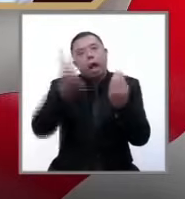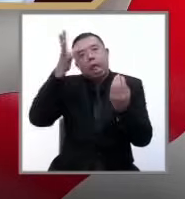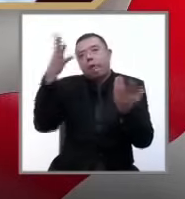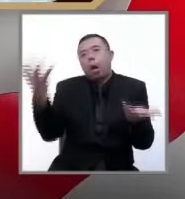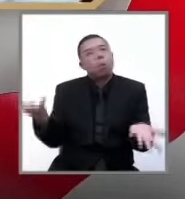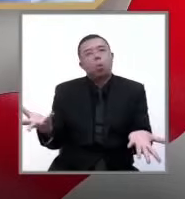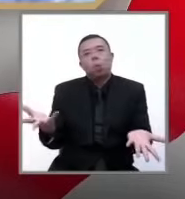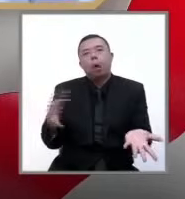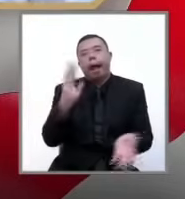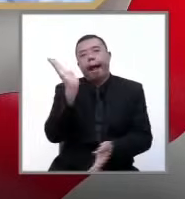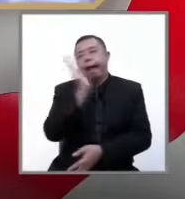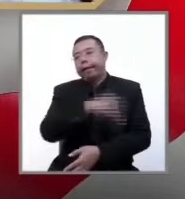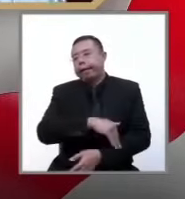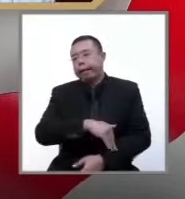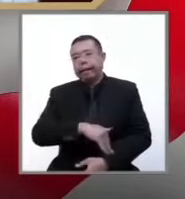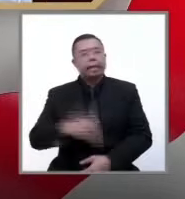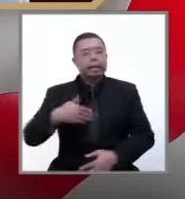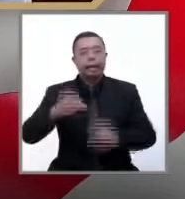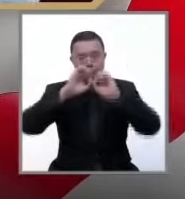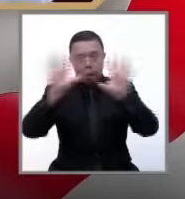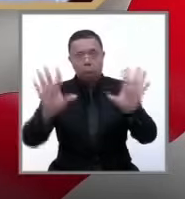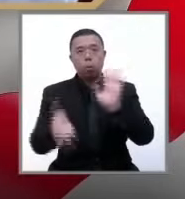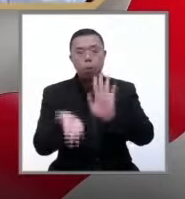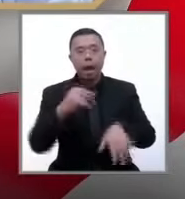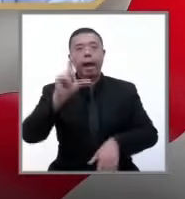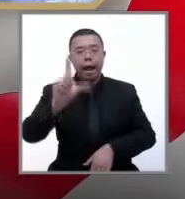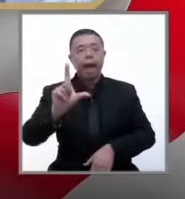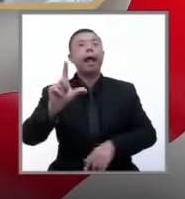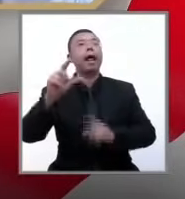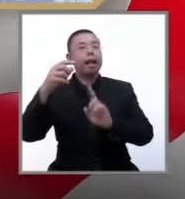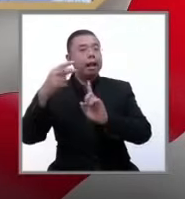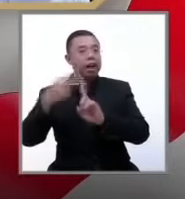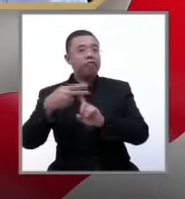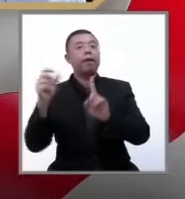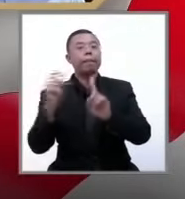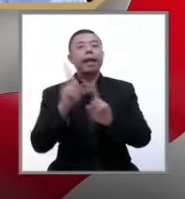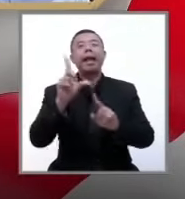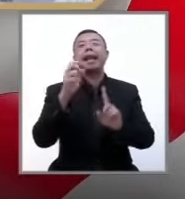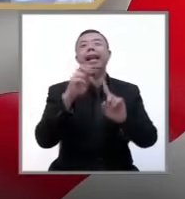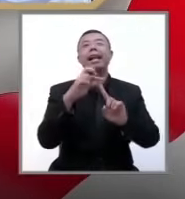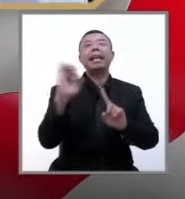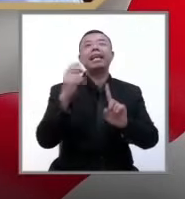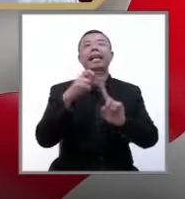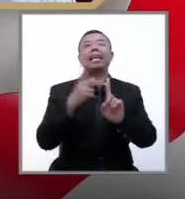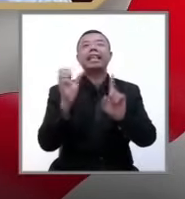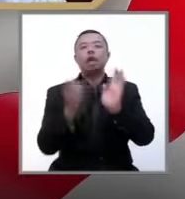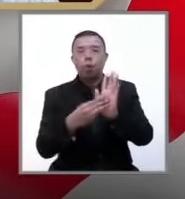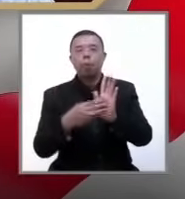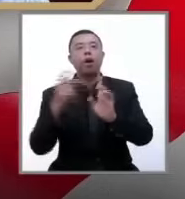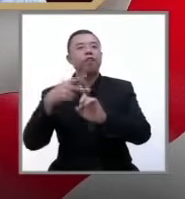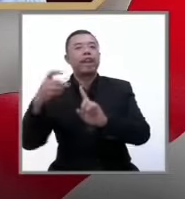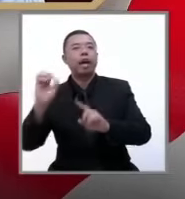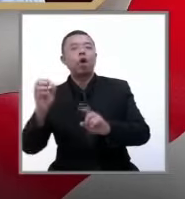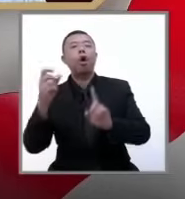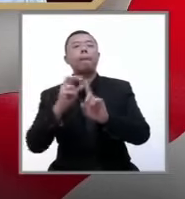aneh loh saya jelaskan sekali lagi litium fofosfat itu adalah alternatif dari